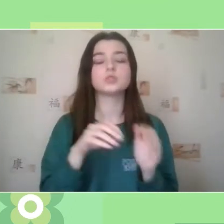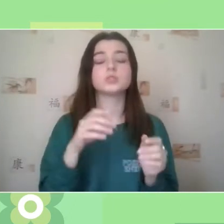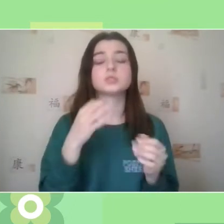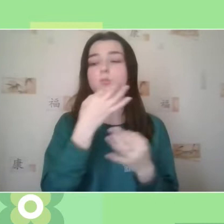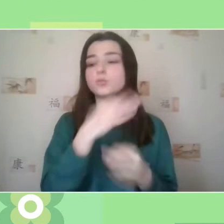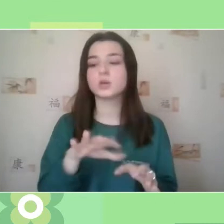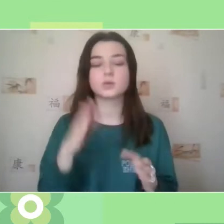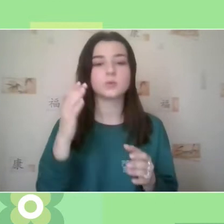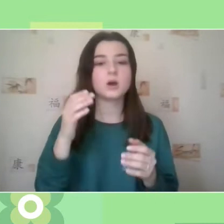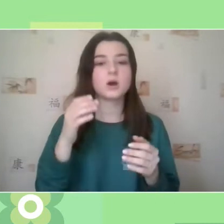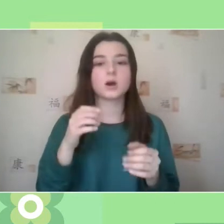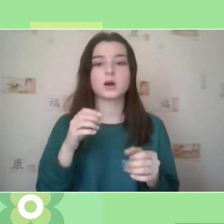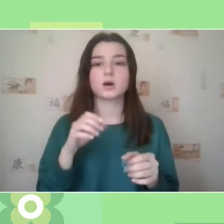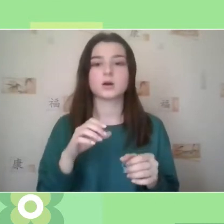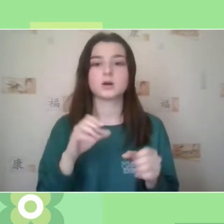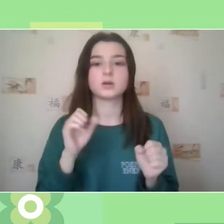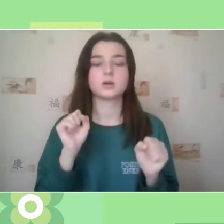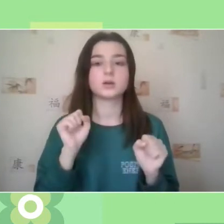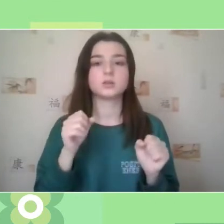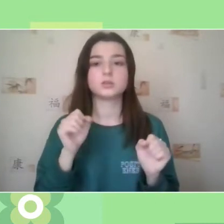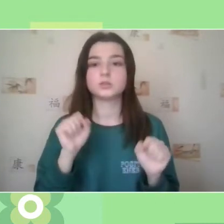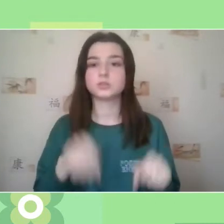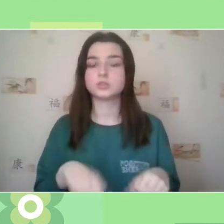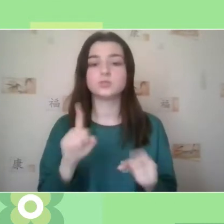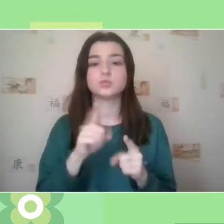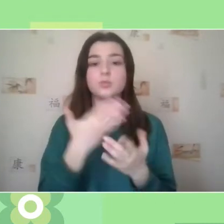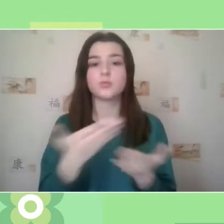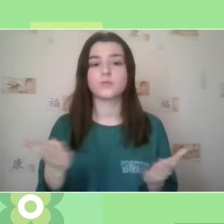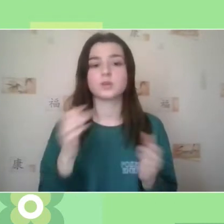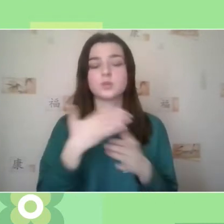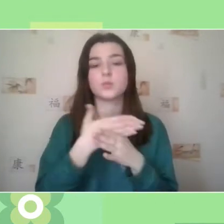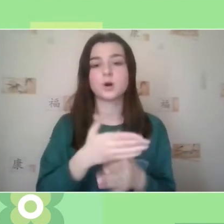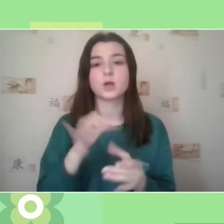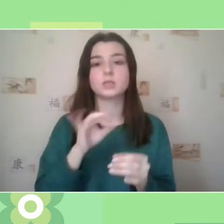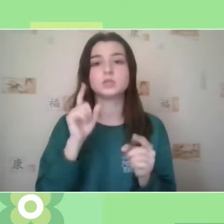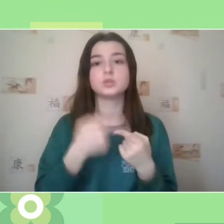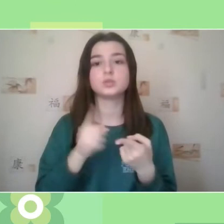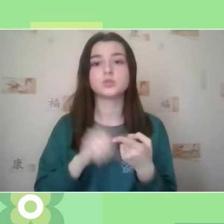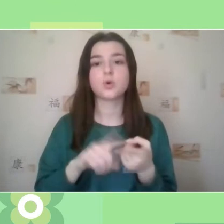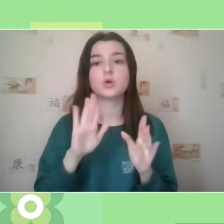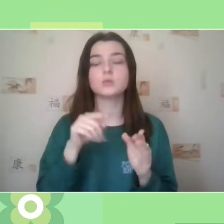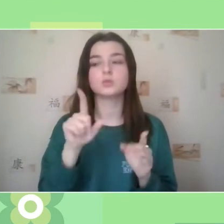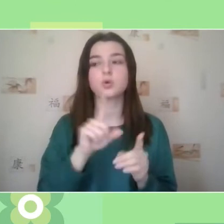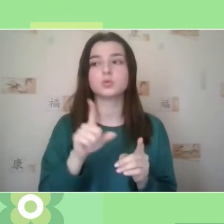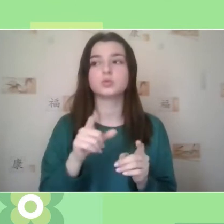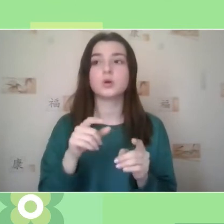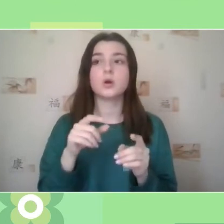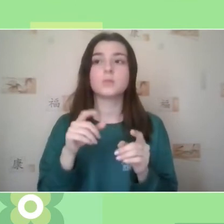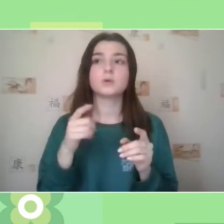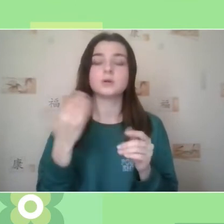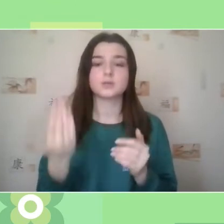ви відчуваєте потрібним. І таким чином ми залучили дуже неочікувано, крім всього, що я сказала, люди долучались такими